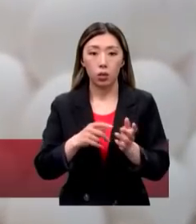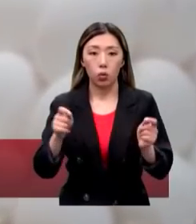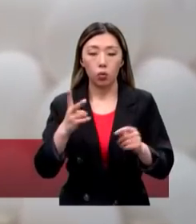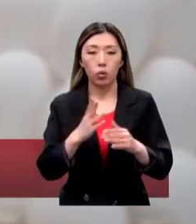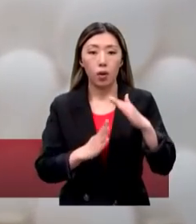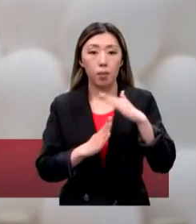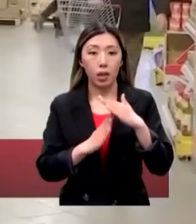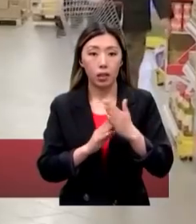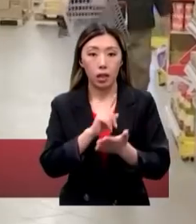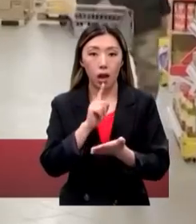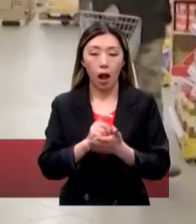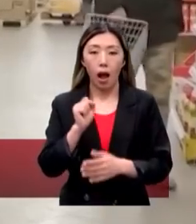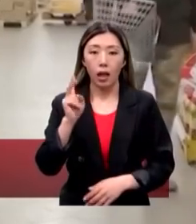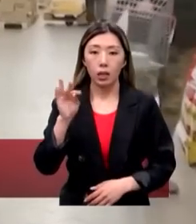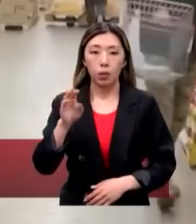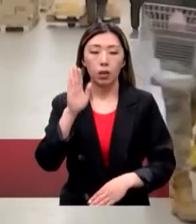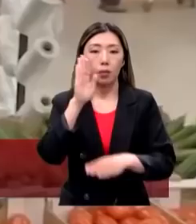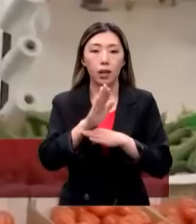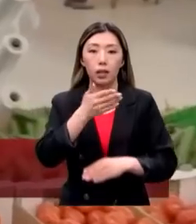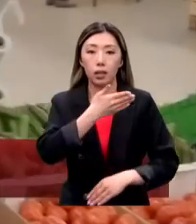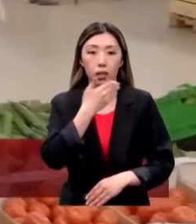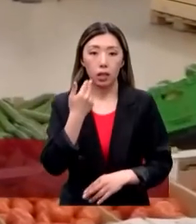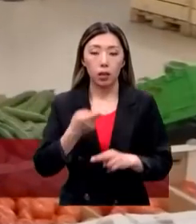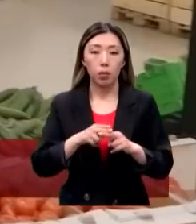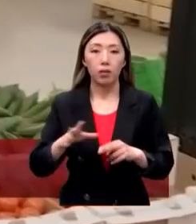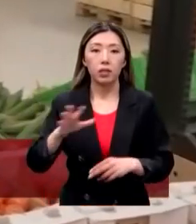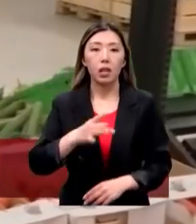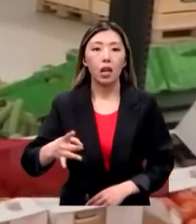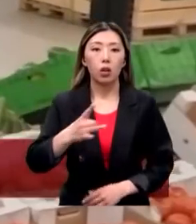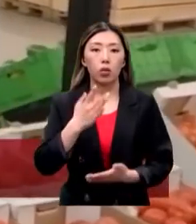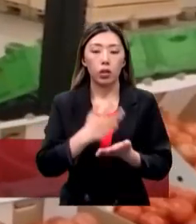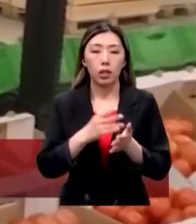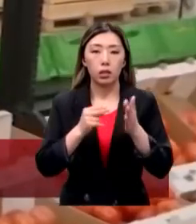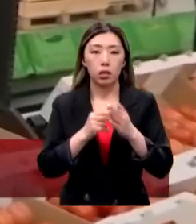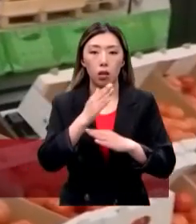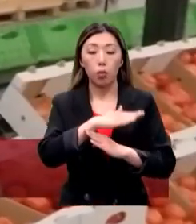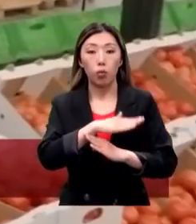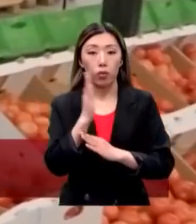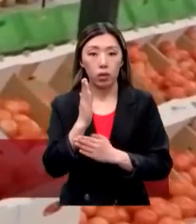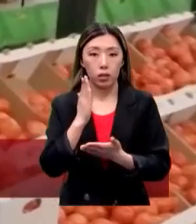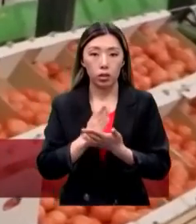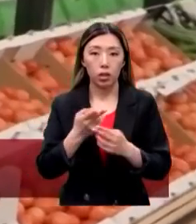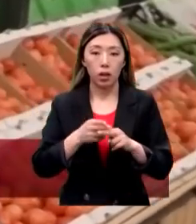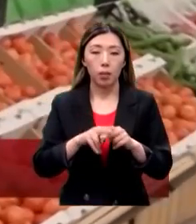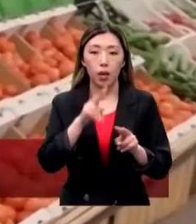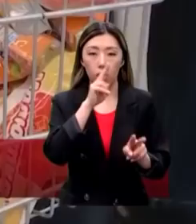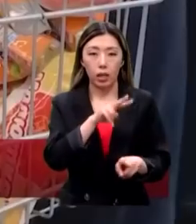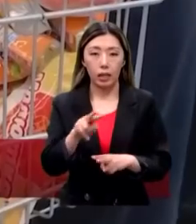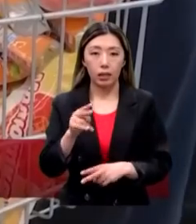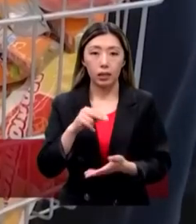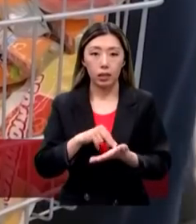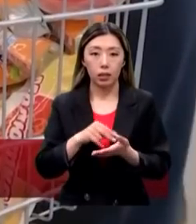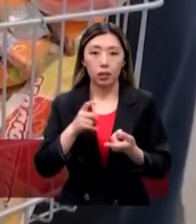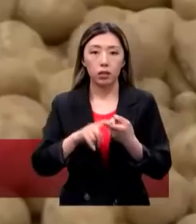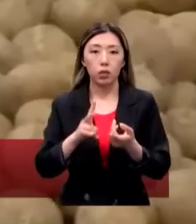цены, но акиматы не устанавливают их. Во всех регионах идет превышение пороговых значений. Еще один механизм регулирования цен –